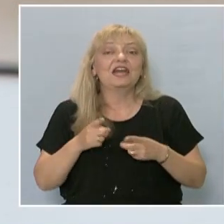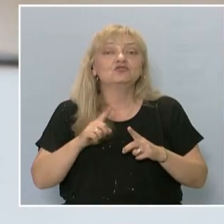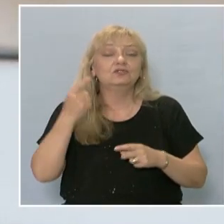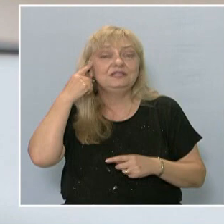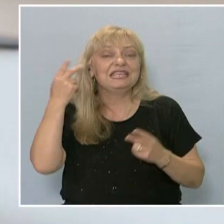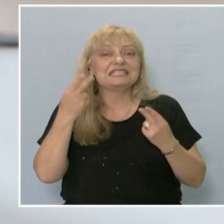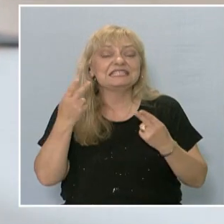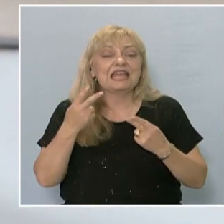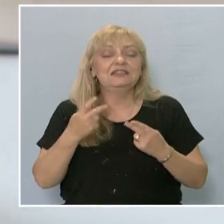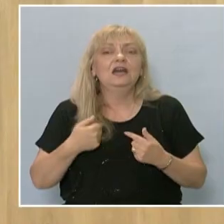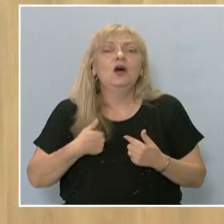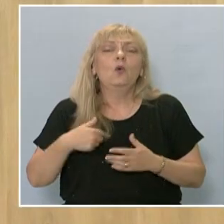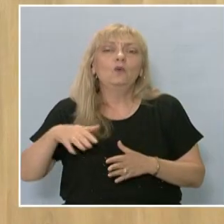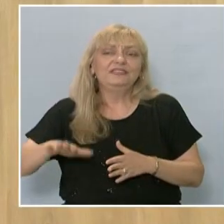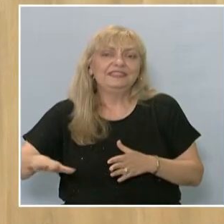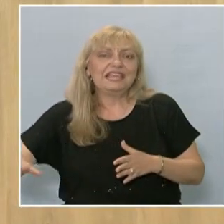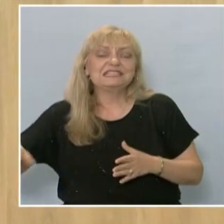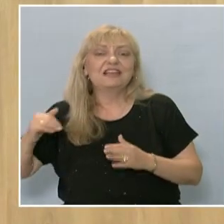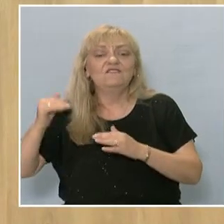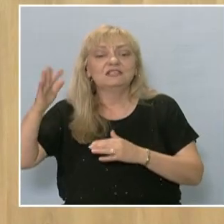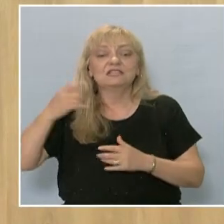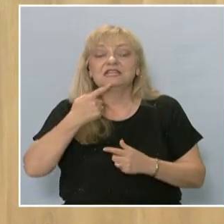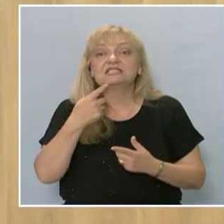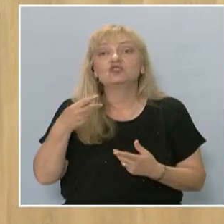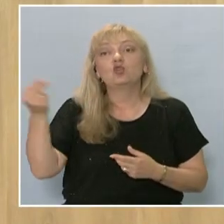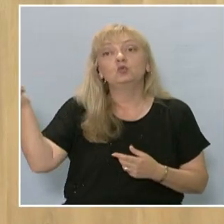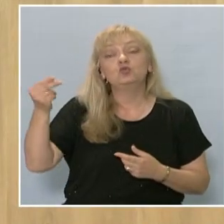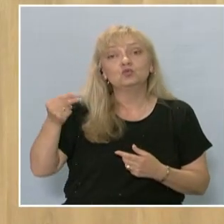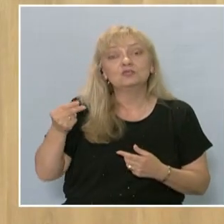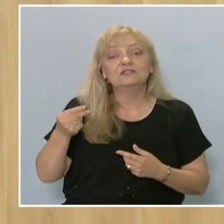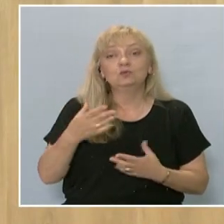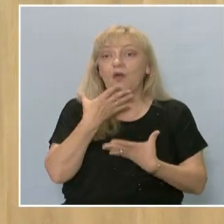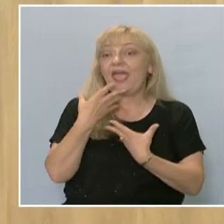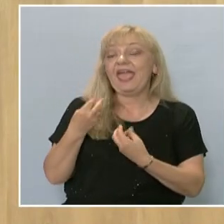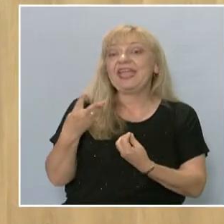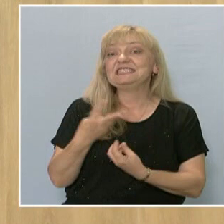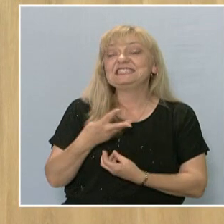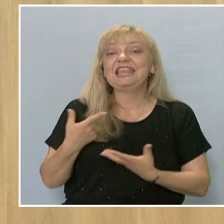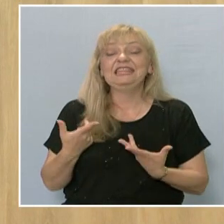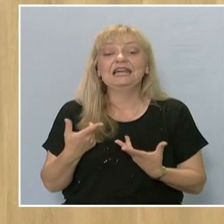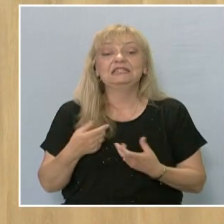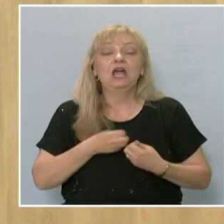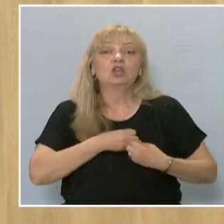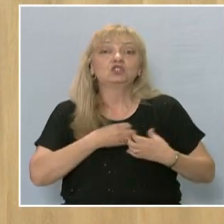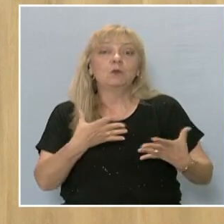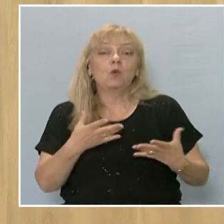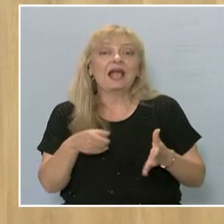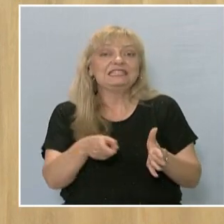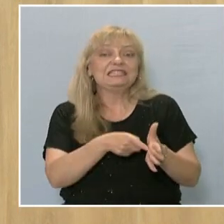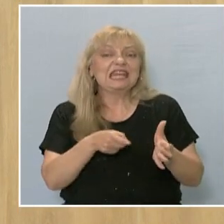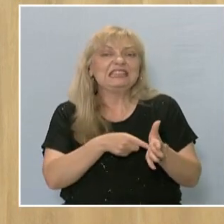от много крехка детска възраст защото класическото изкуство и естетиката са много богати на дразнители които